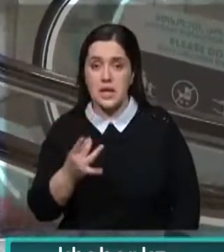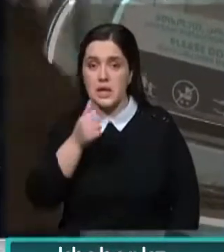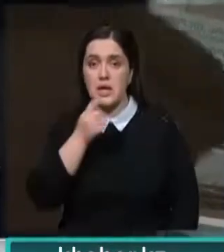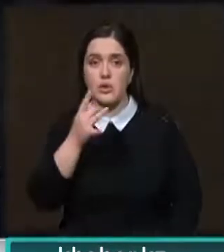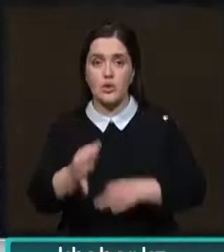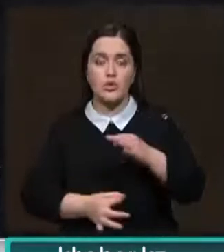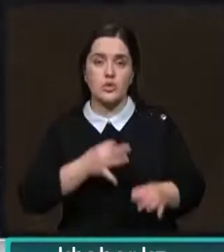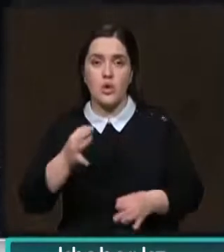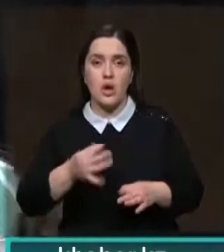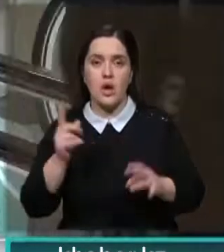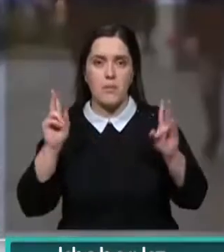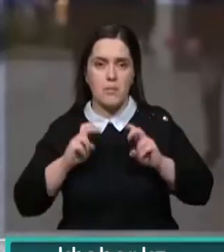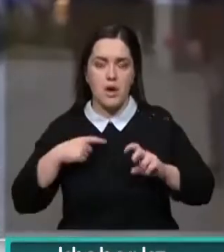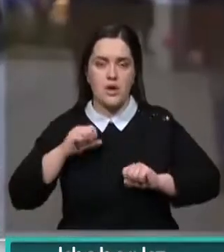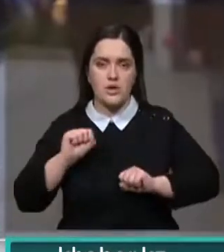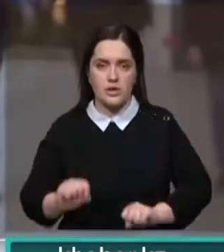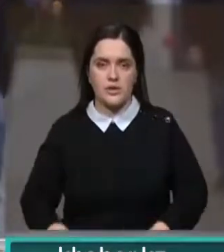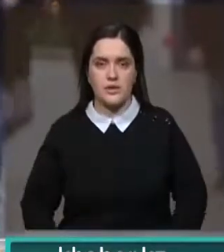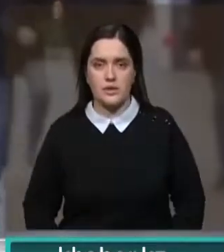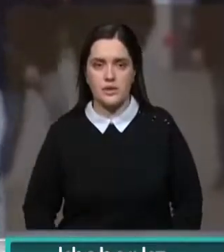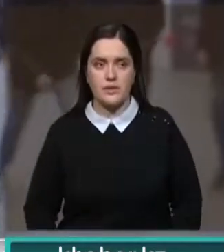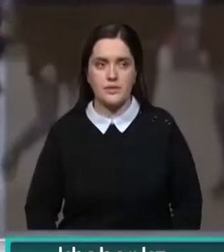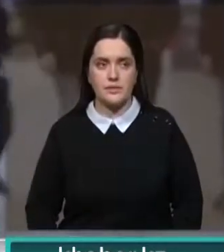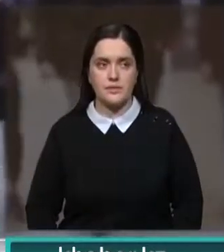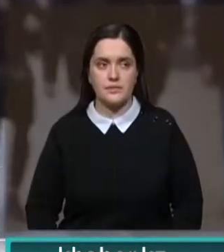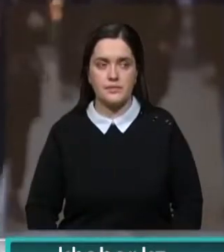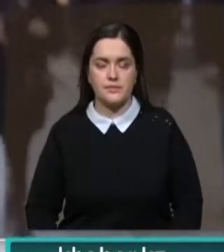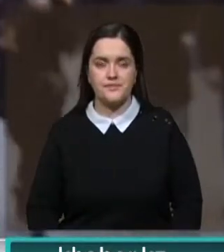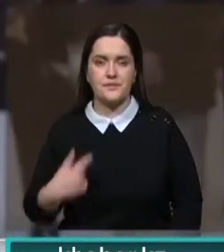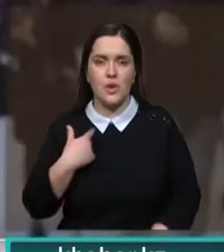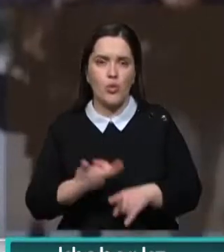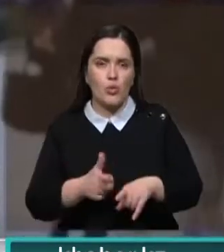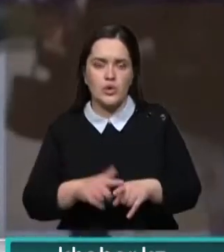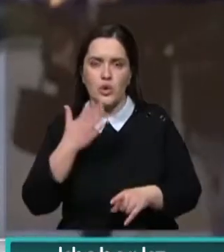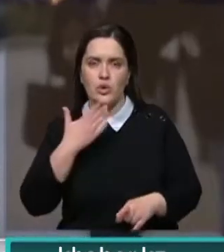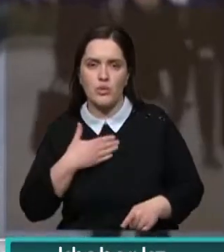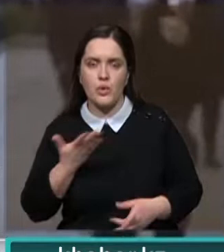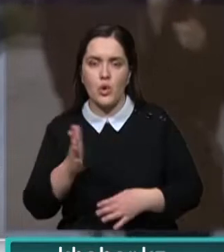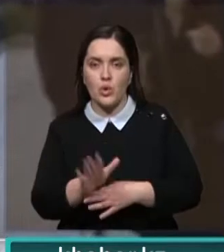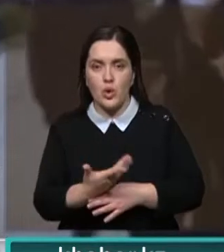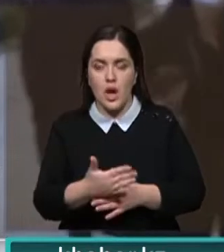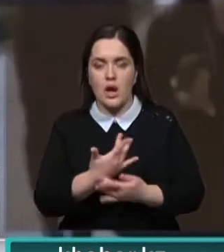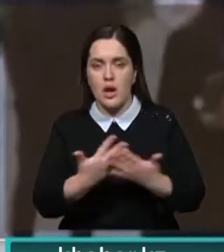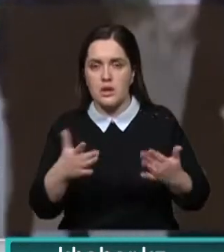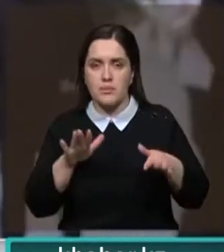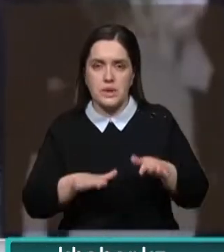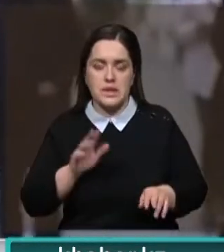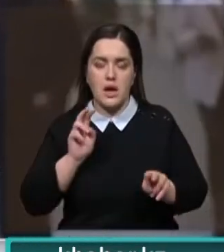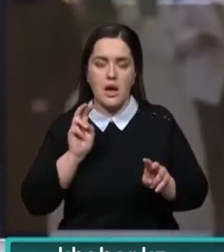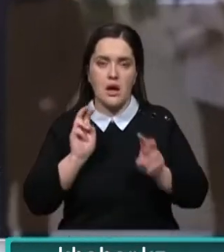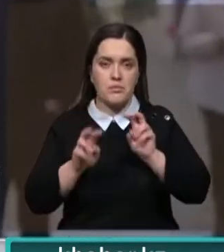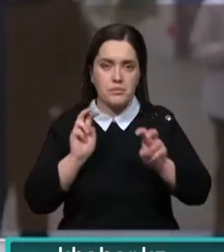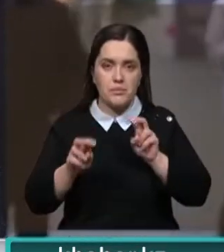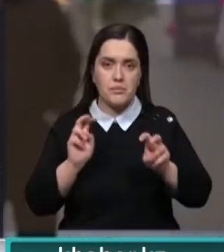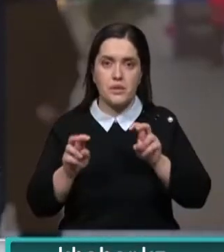суточным после теста на антитела. Я очень социальный человек. Несмотря на то, что сейчас происходит в Грузии, и